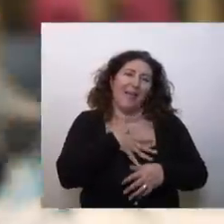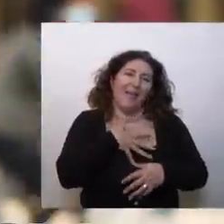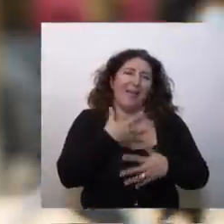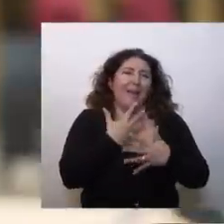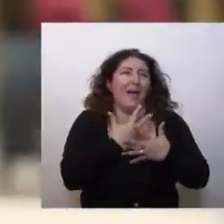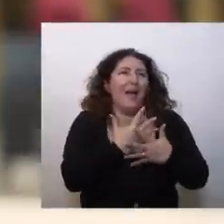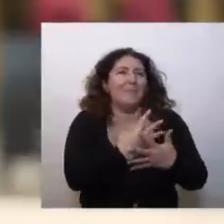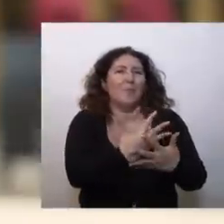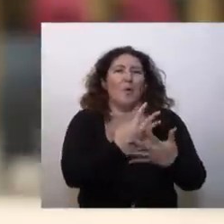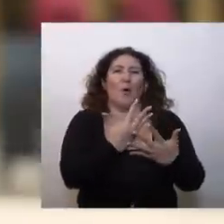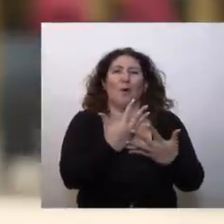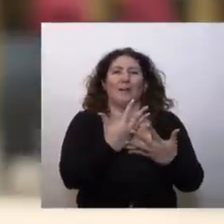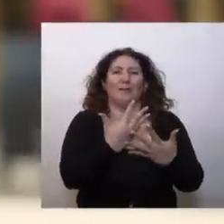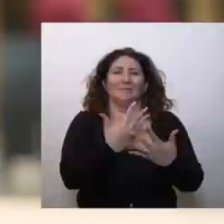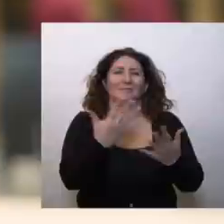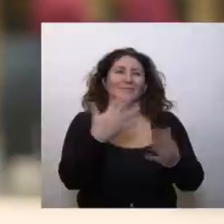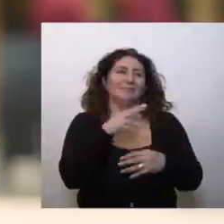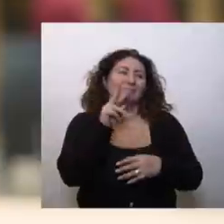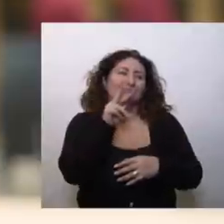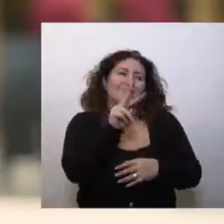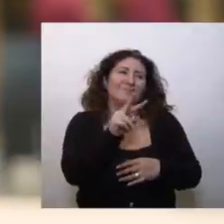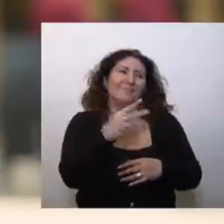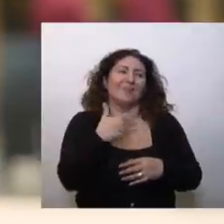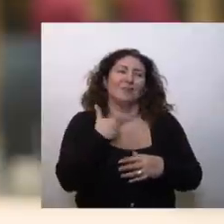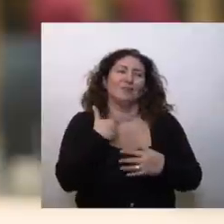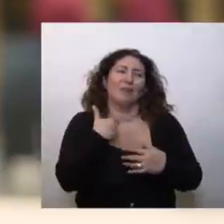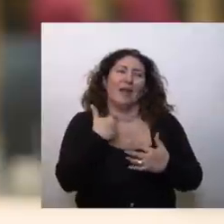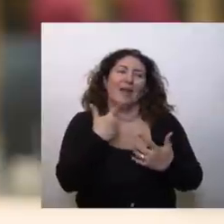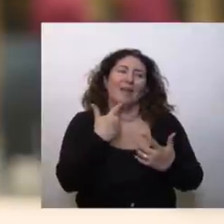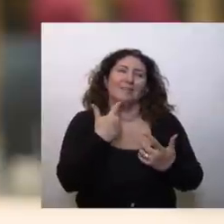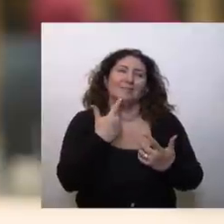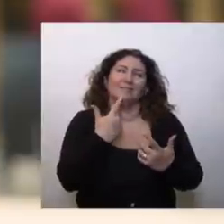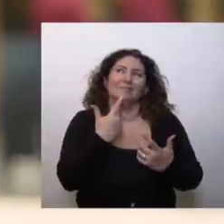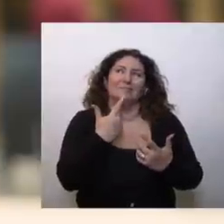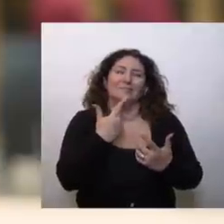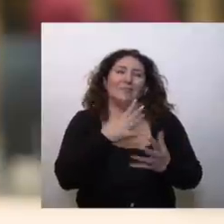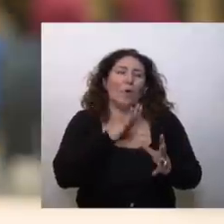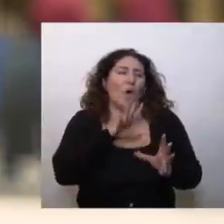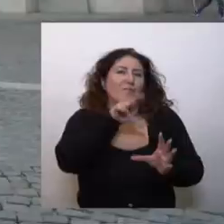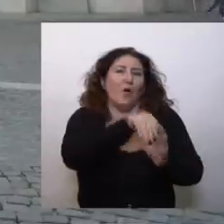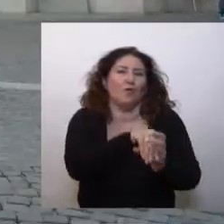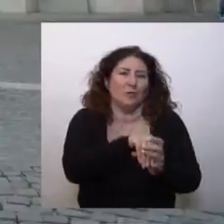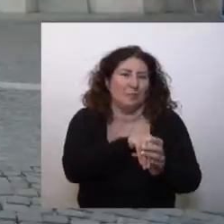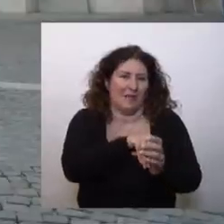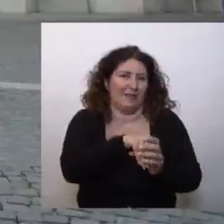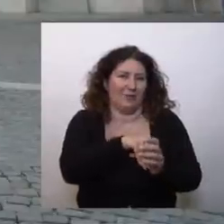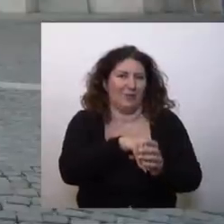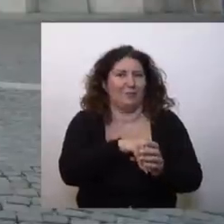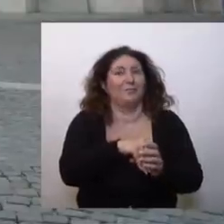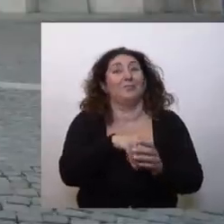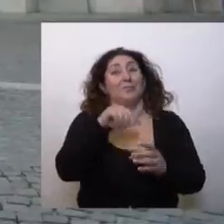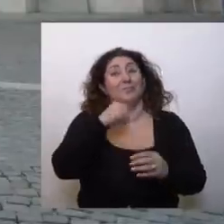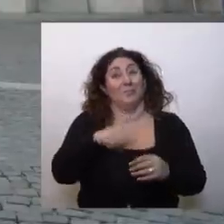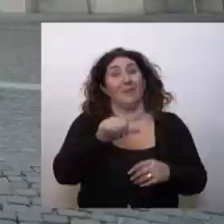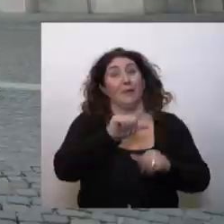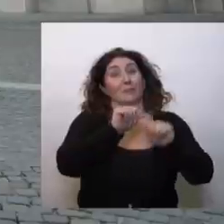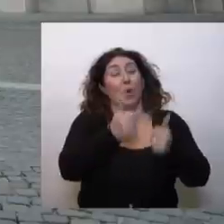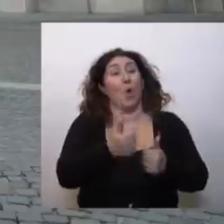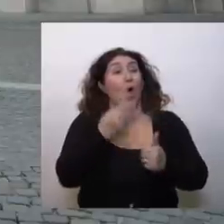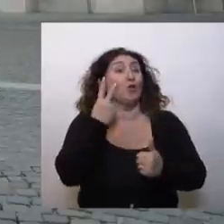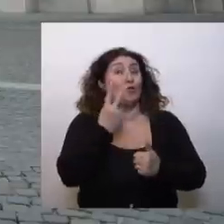lascia coinvolgere da ciò che guarda. Ecco, quel vedere lì certamente aiuta la